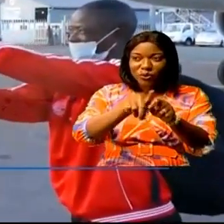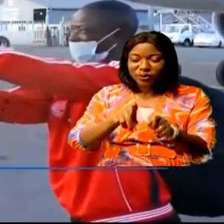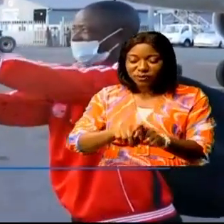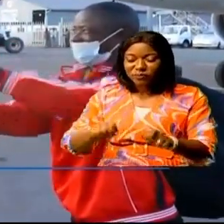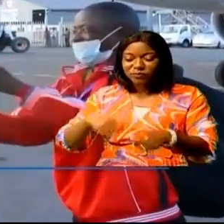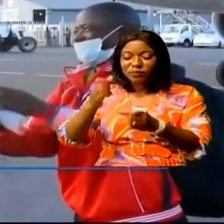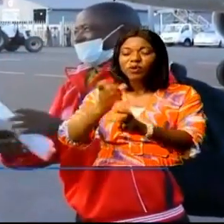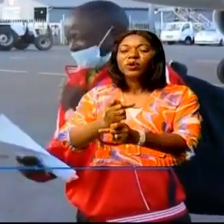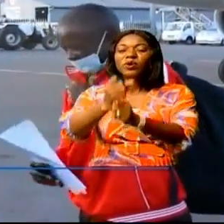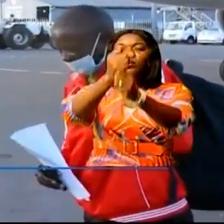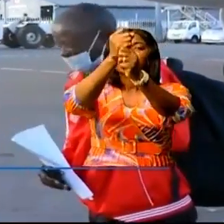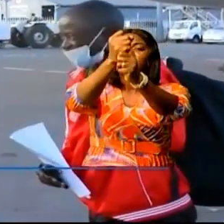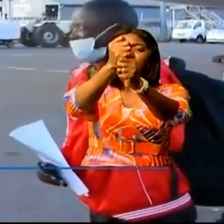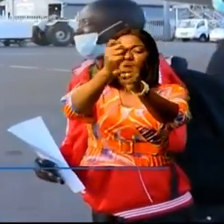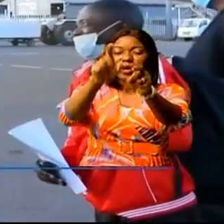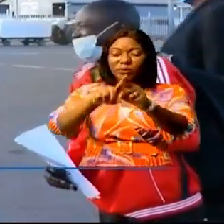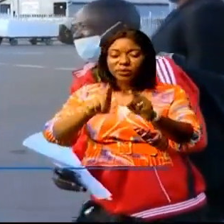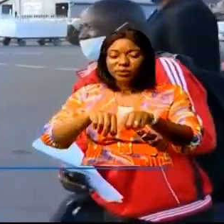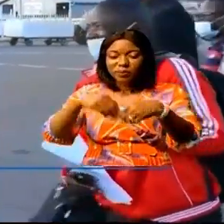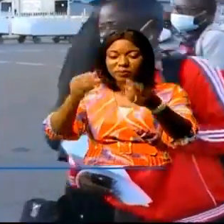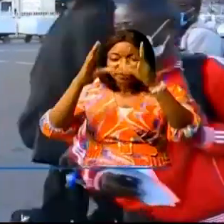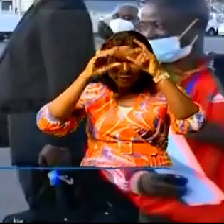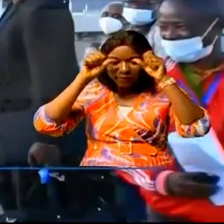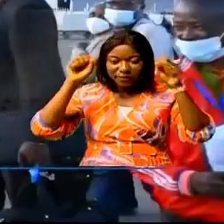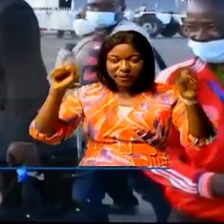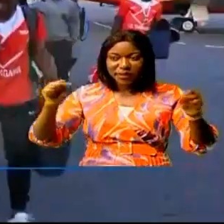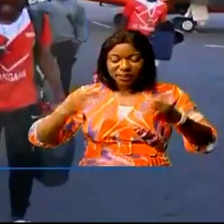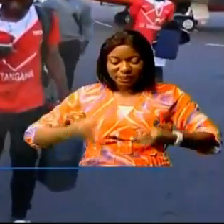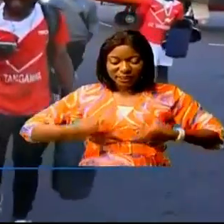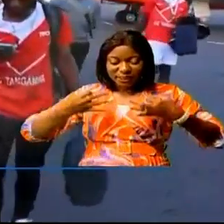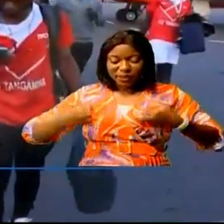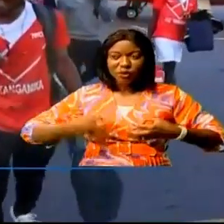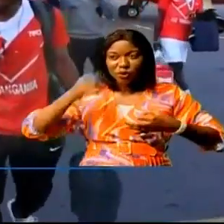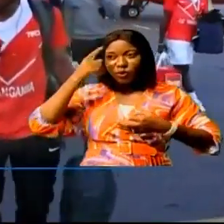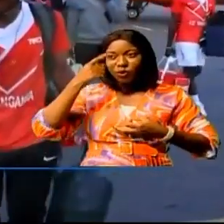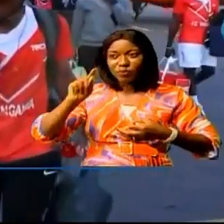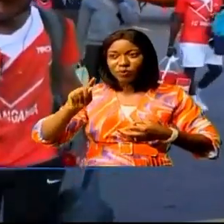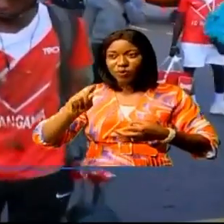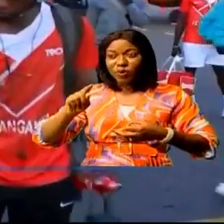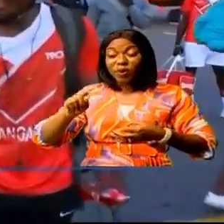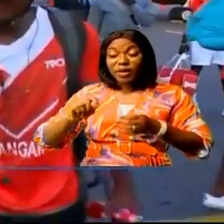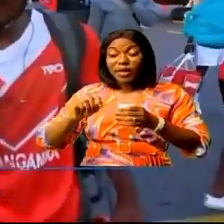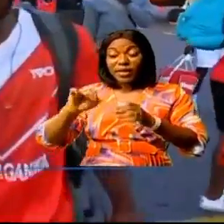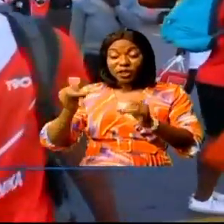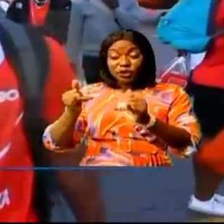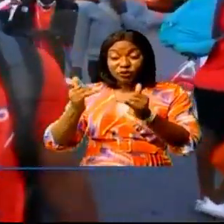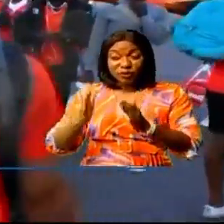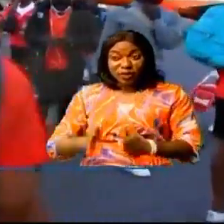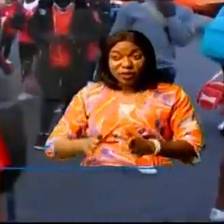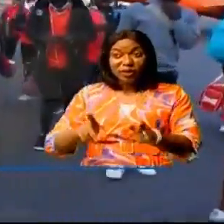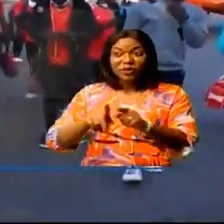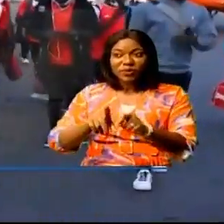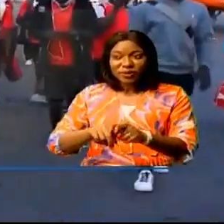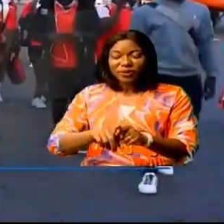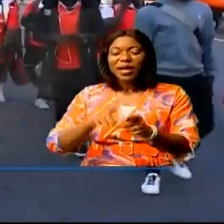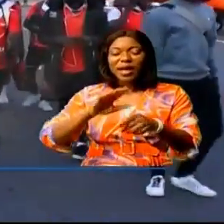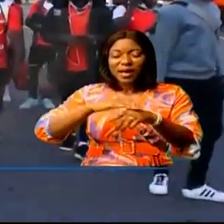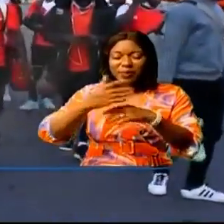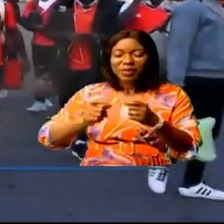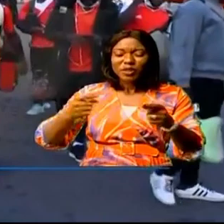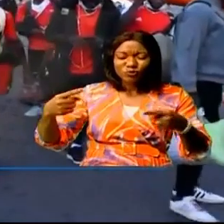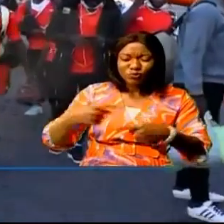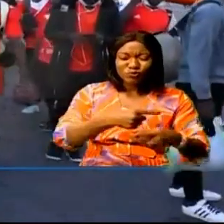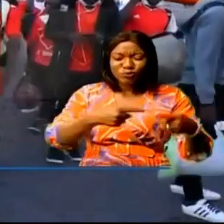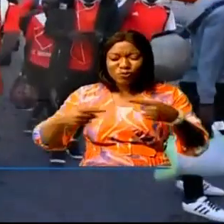sur place au président Christian Kitungwa, motif de satisfaction pour ces guerriers de Kalemie qui vont en guerre pour ramener le résultat au